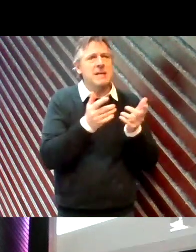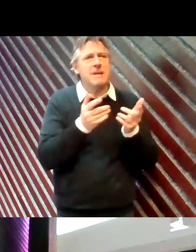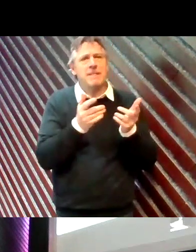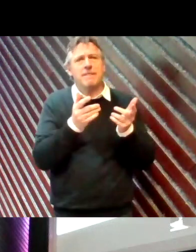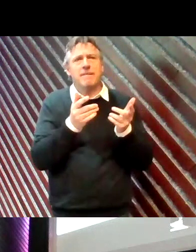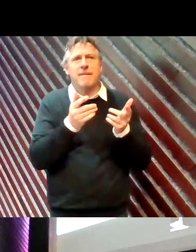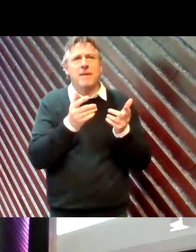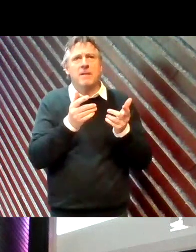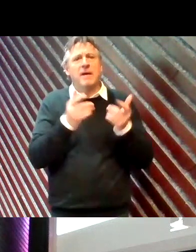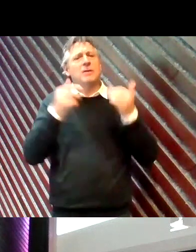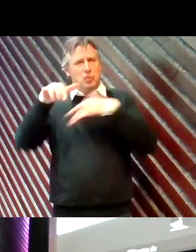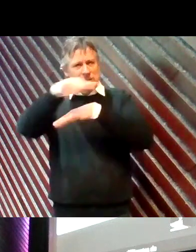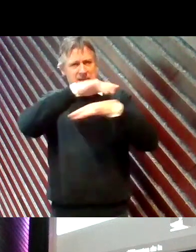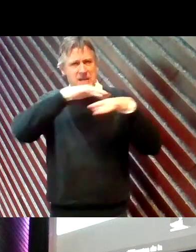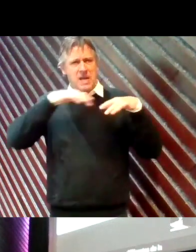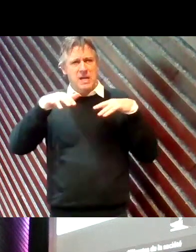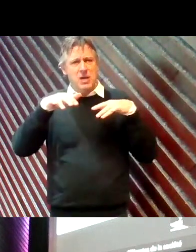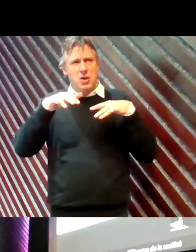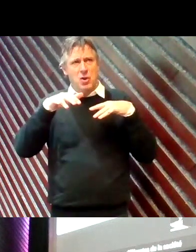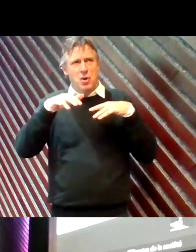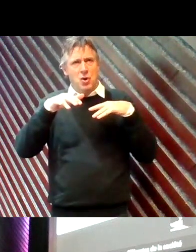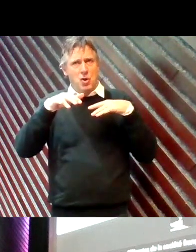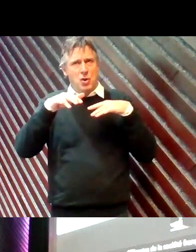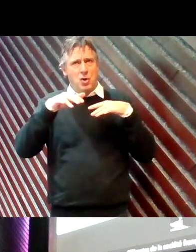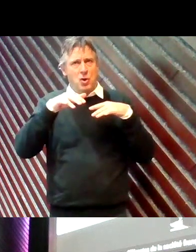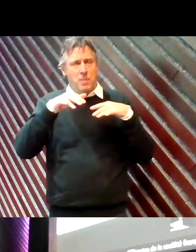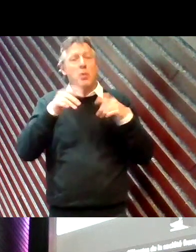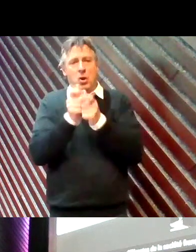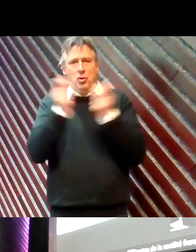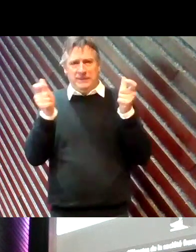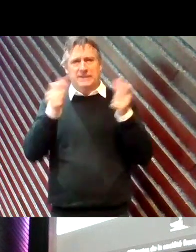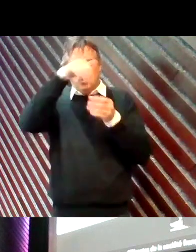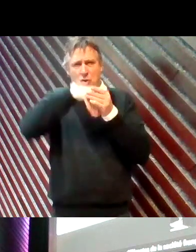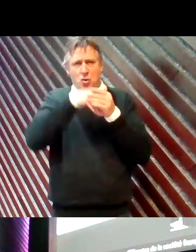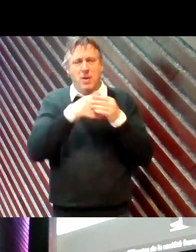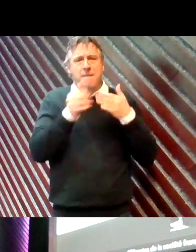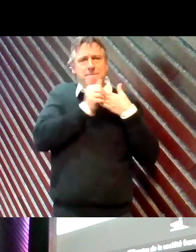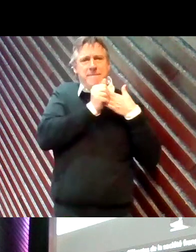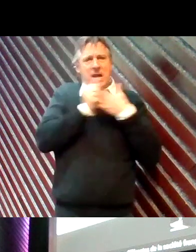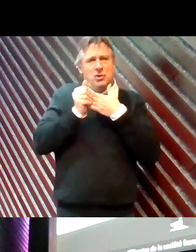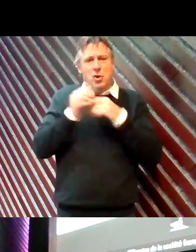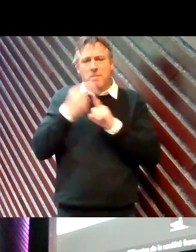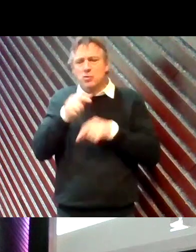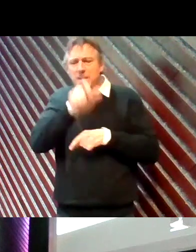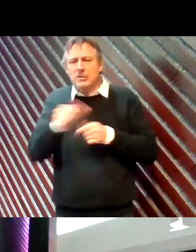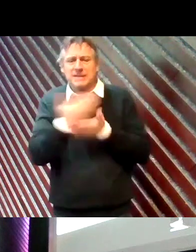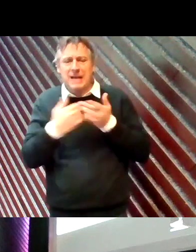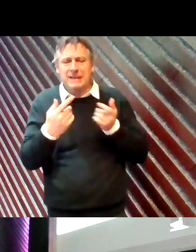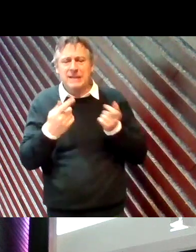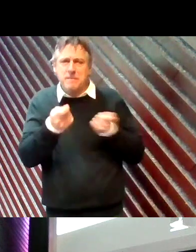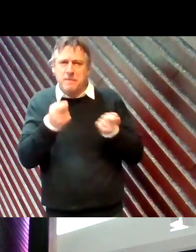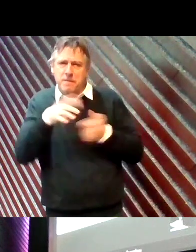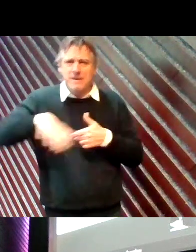française puisque ce n pas des citoyens, mais il y avait une relation manager-manager. Donc, voilà, comment vous abordez cette question finalement du